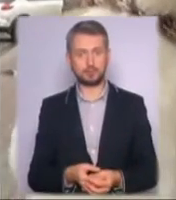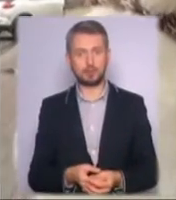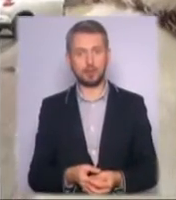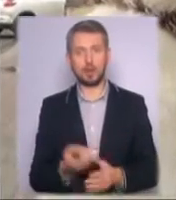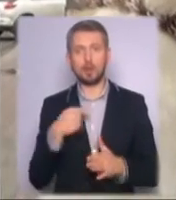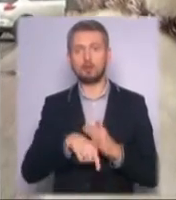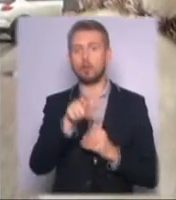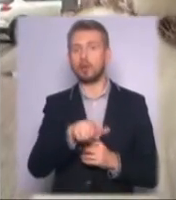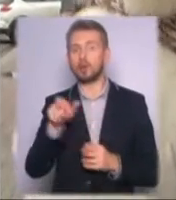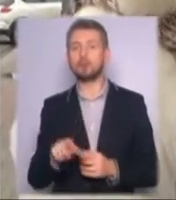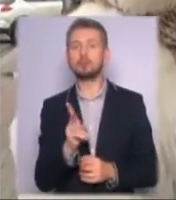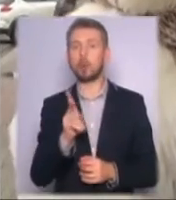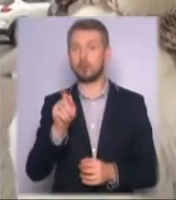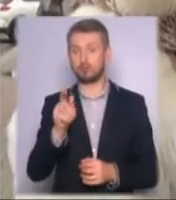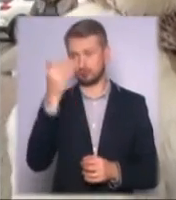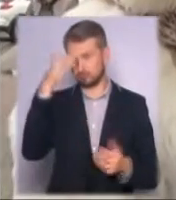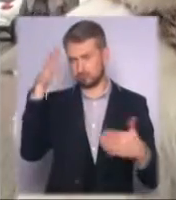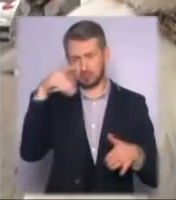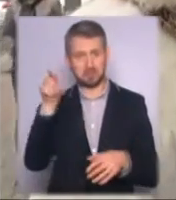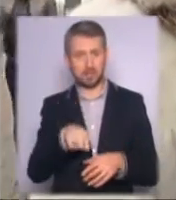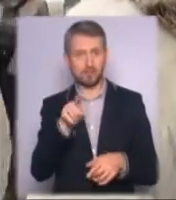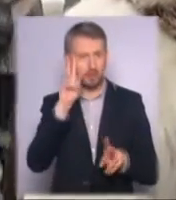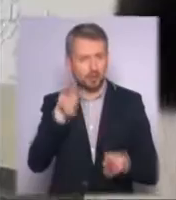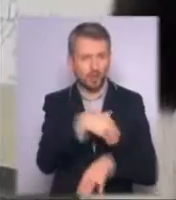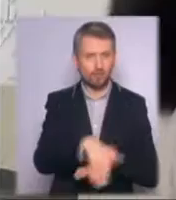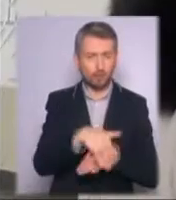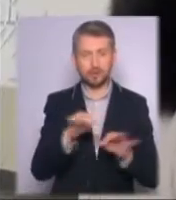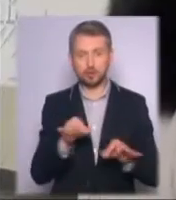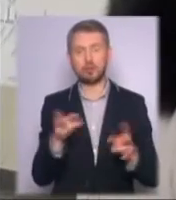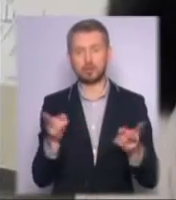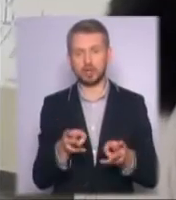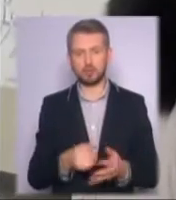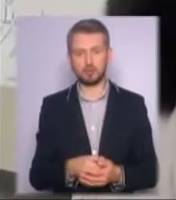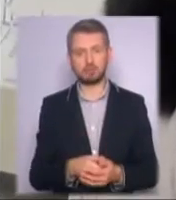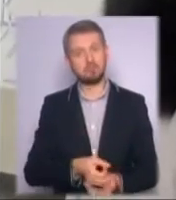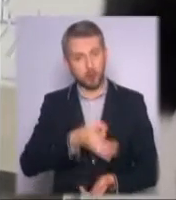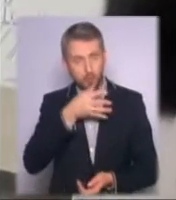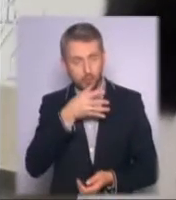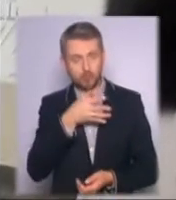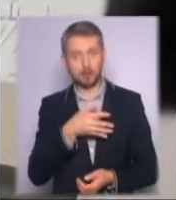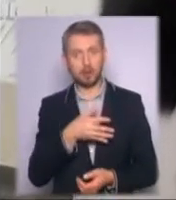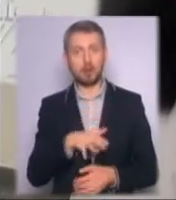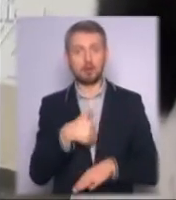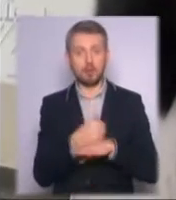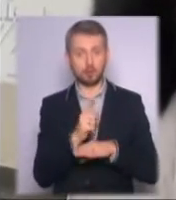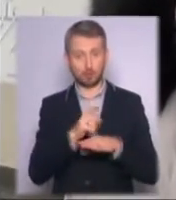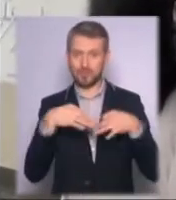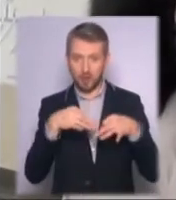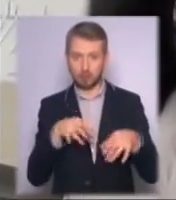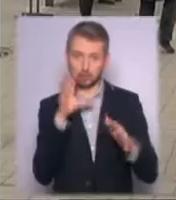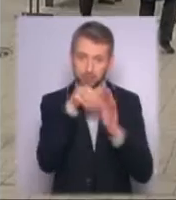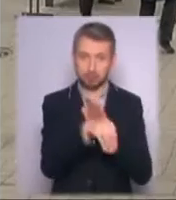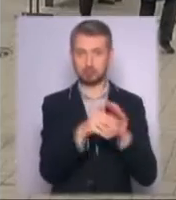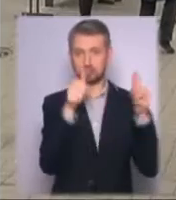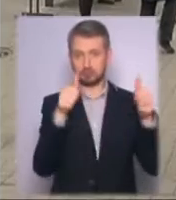Бо люди, які приїжджі, вони ж не знають на вулиці, нічого тут потрібно. Подобається. Щоб ще в транспорті такі були, щоб в